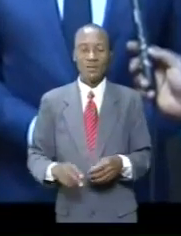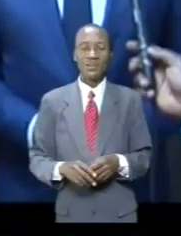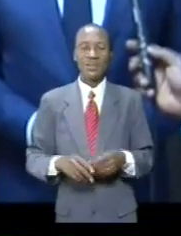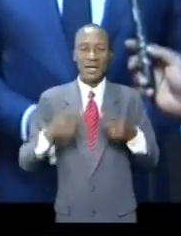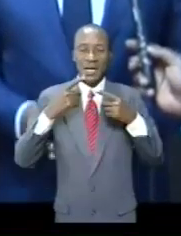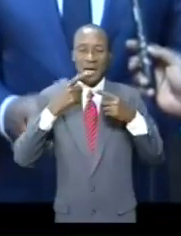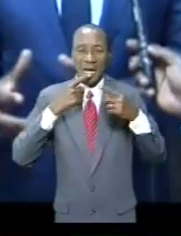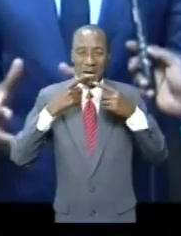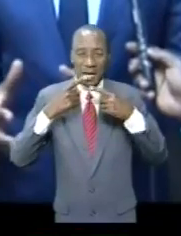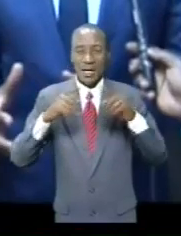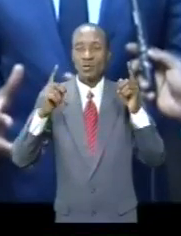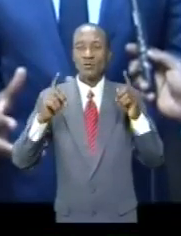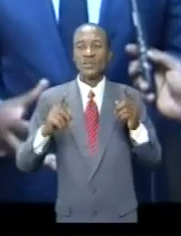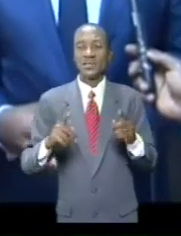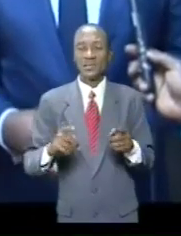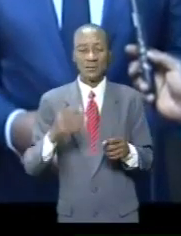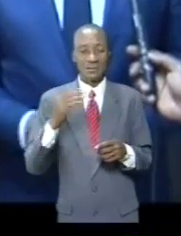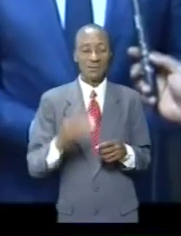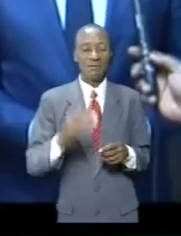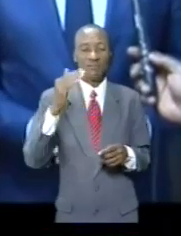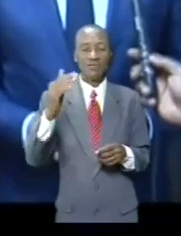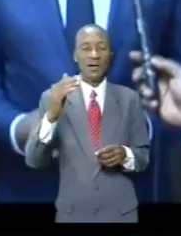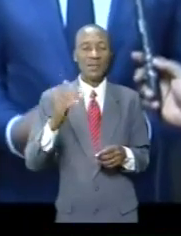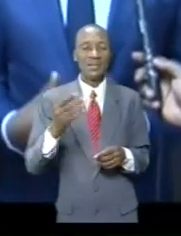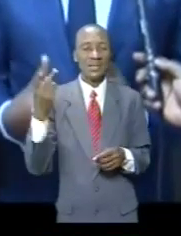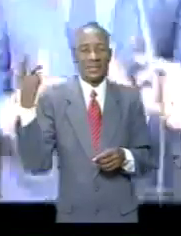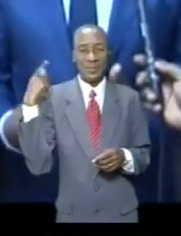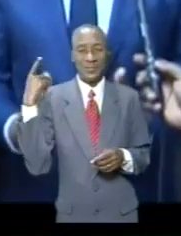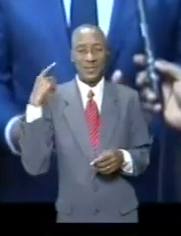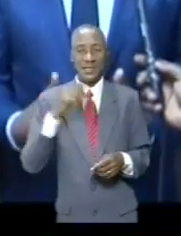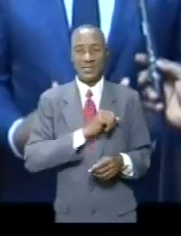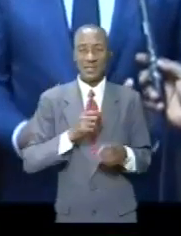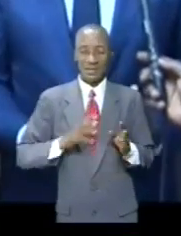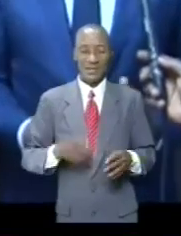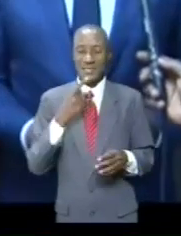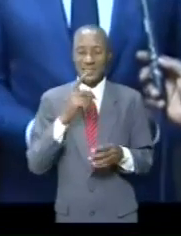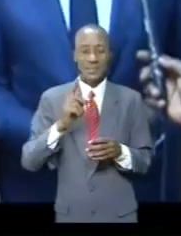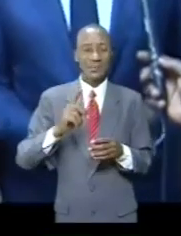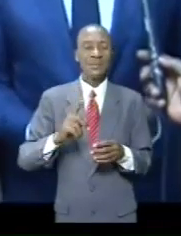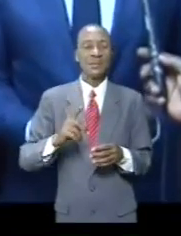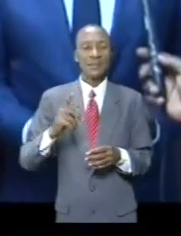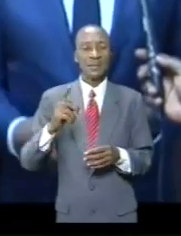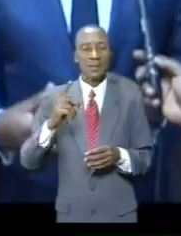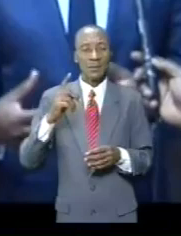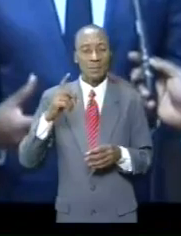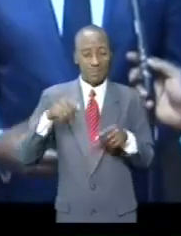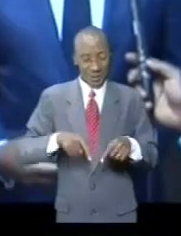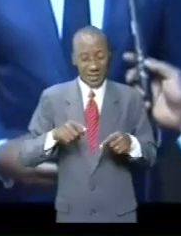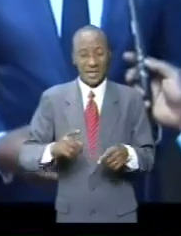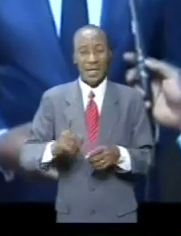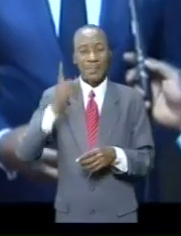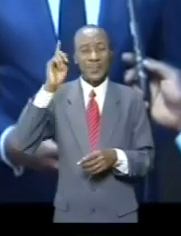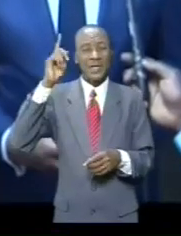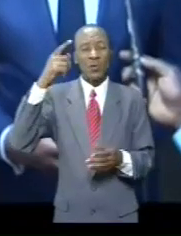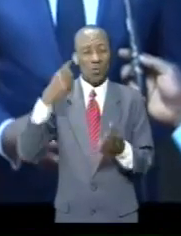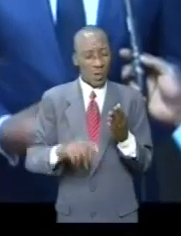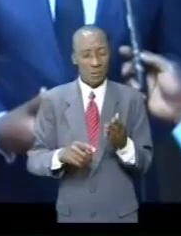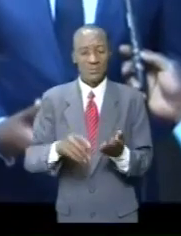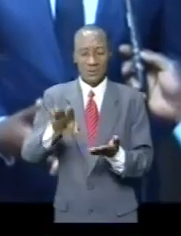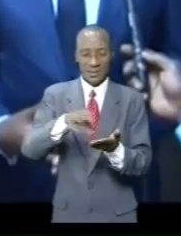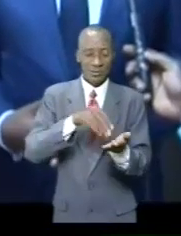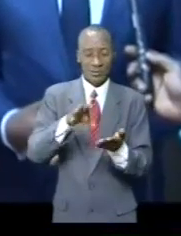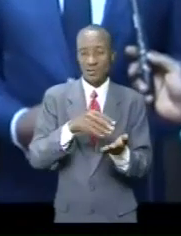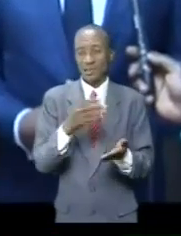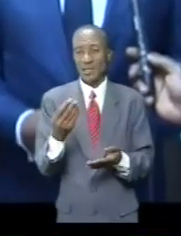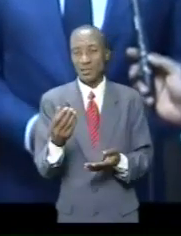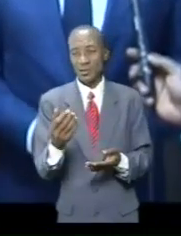devant les deux chambres de Parlement réunies en Congrès, avait dit que la priorité pour cet exercice, c'était la mobilisation des recettes.